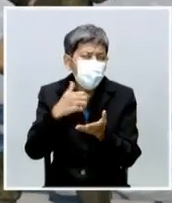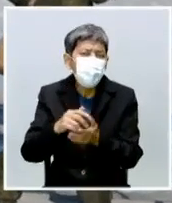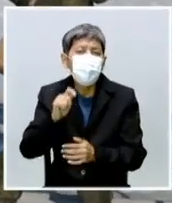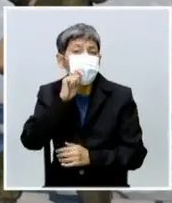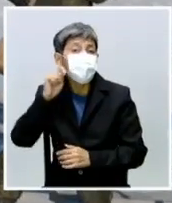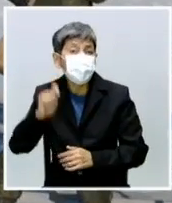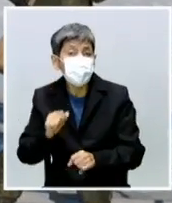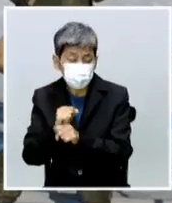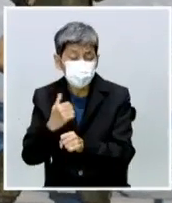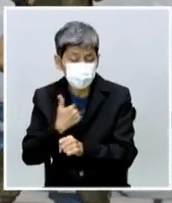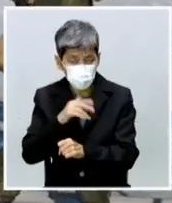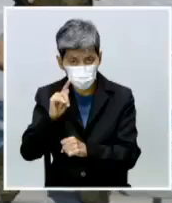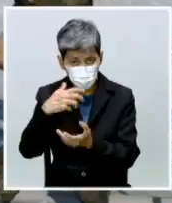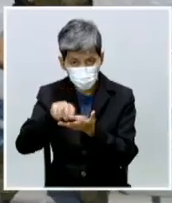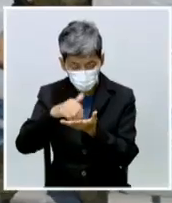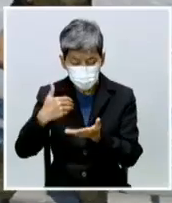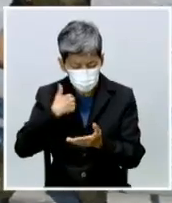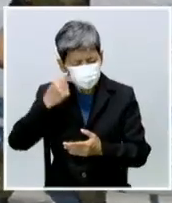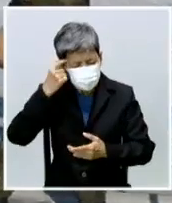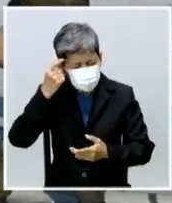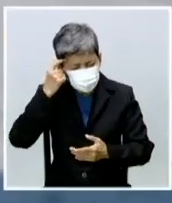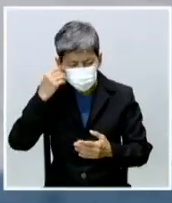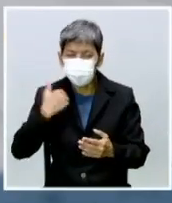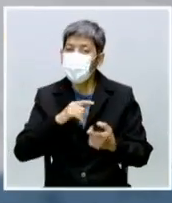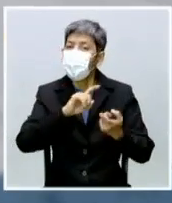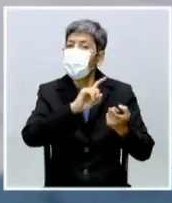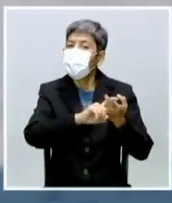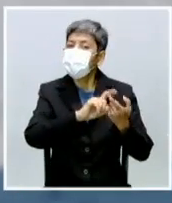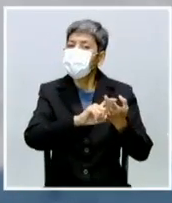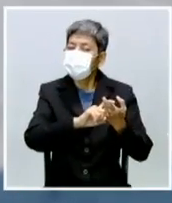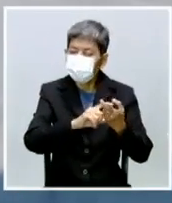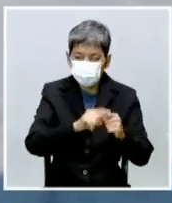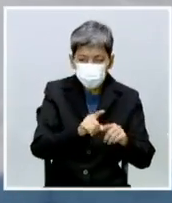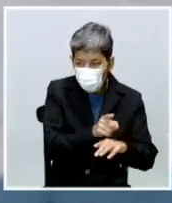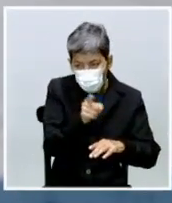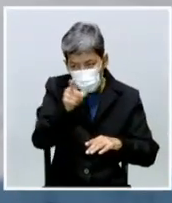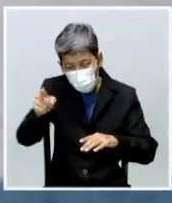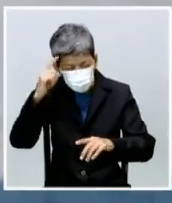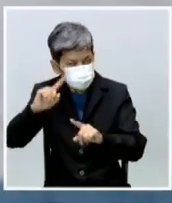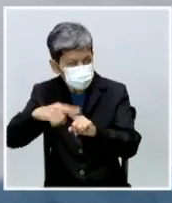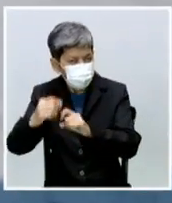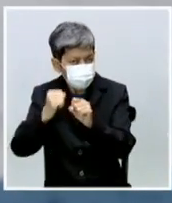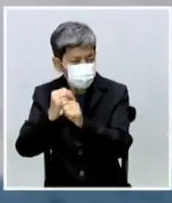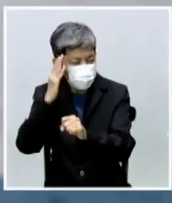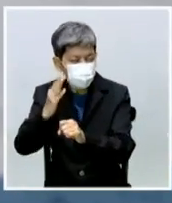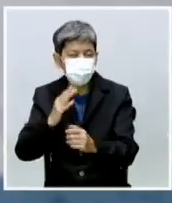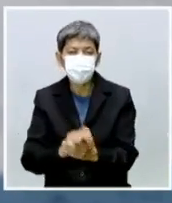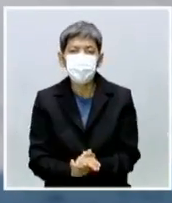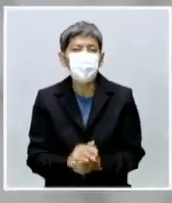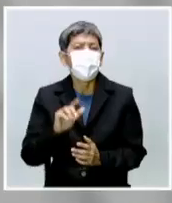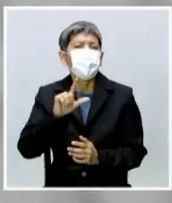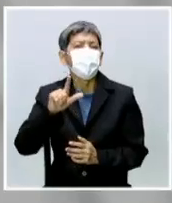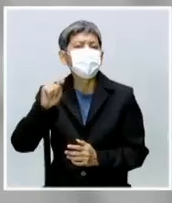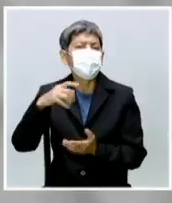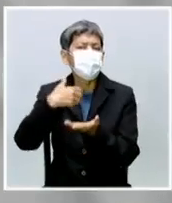ครนระบุว่าหน่วยข่าวกรองรายงานว่าอาจจะเป็นไปได้ว่ารัสเซียอาจจะเปิดฉากโจมตียูเครนในเดือนมกราคมปีหน้าค่ะสำนักข่าวรอย